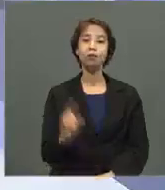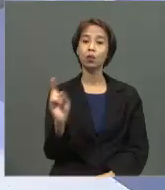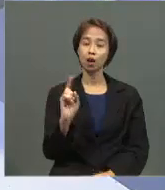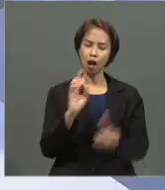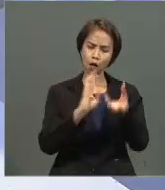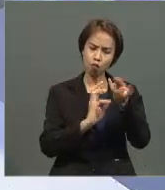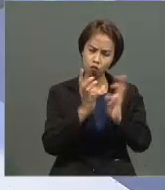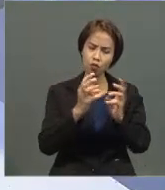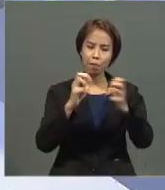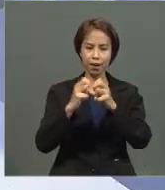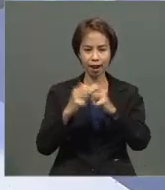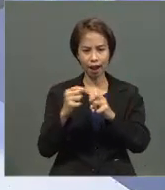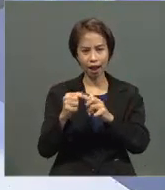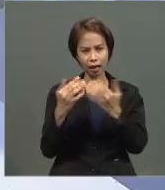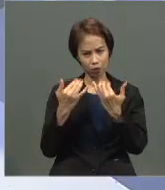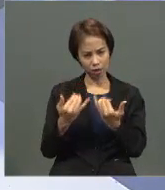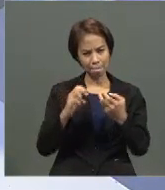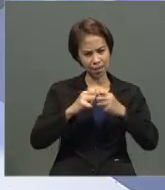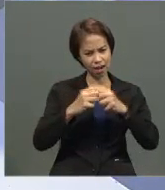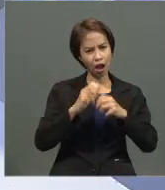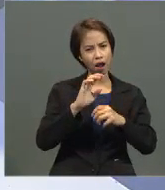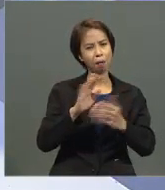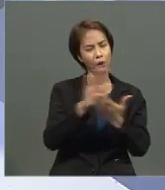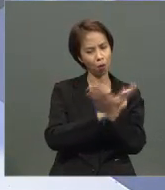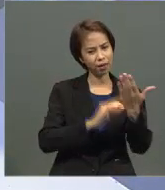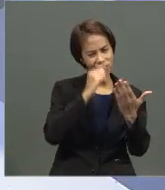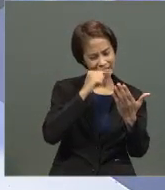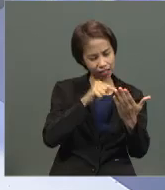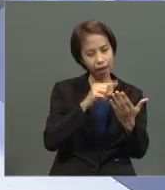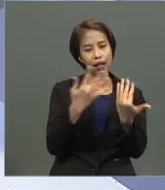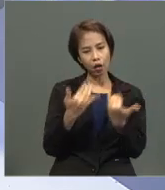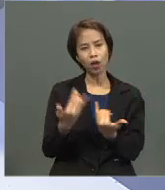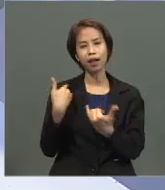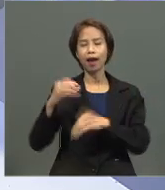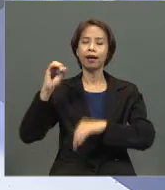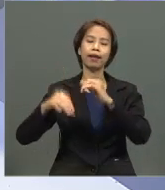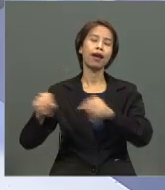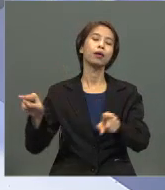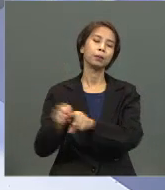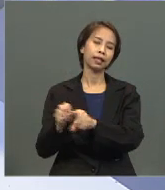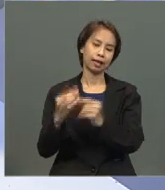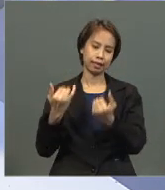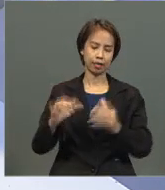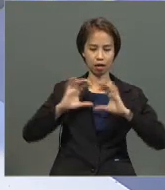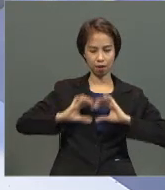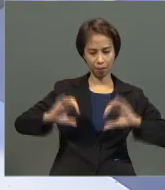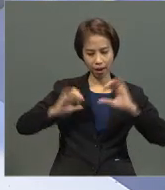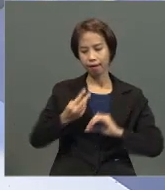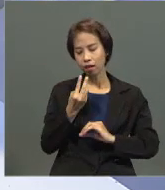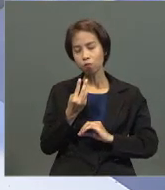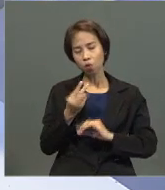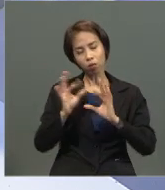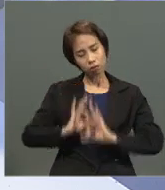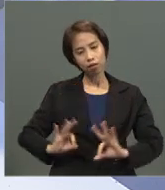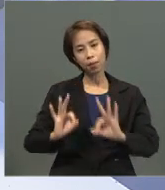จากเรื่องของฝุ่นเขาบอกว่ายกให้เป็นวาระแห่งชาตินะคะเรื่องของขยะก็เช่นเดียวกันที่ผ่านมารัฐบาลก็ให้ความสําคัญเราเองก็มีการรณรงค์นะคะ